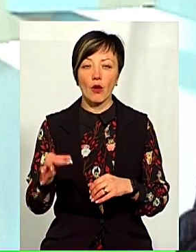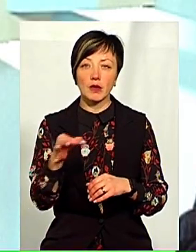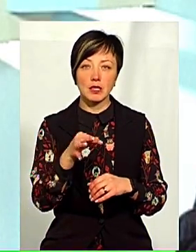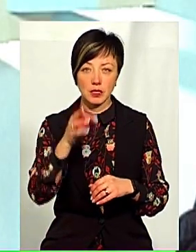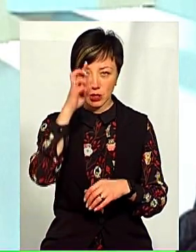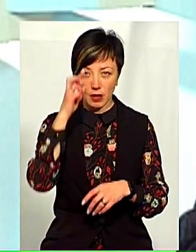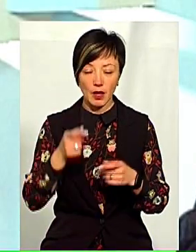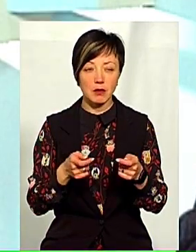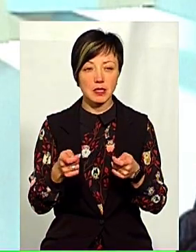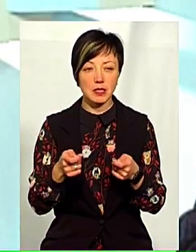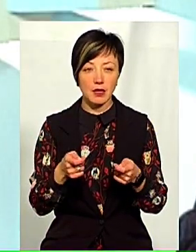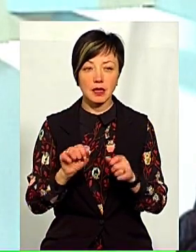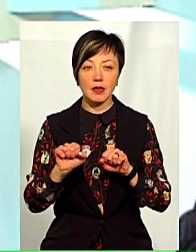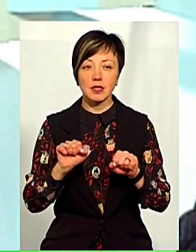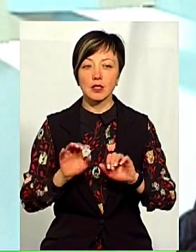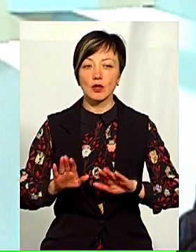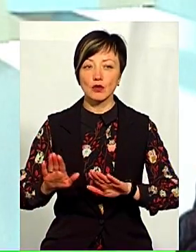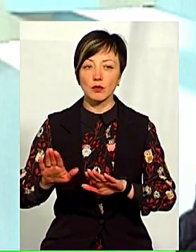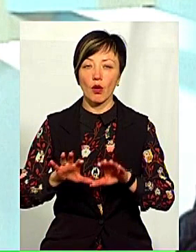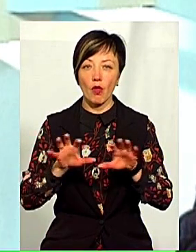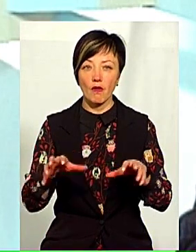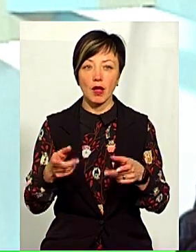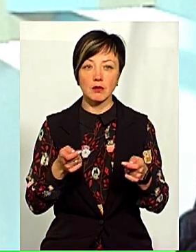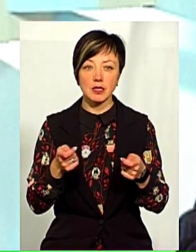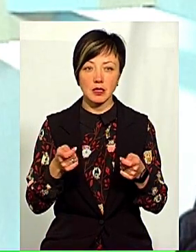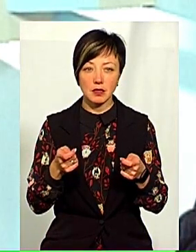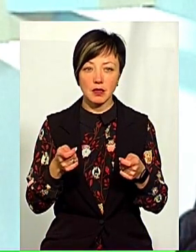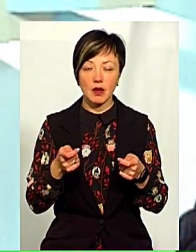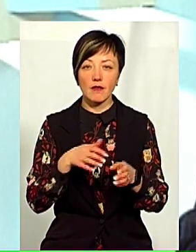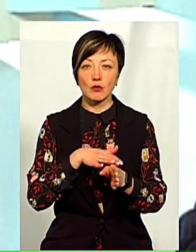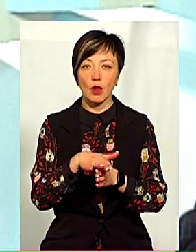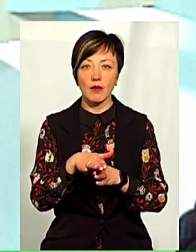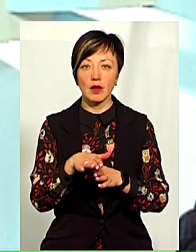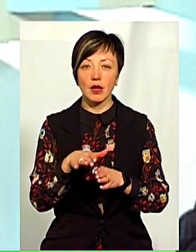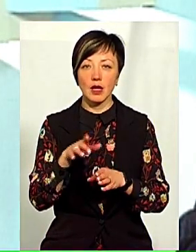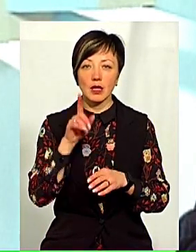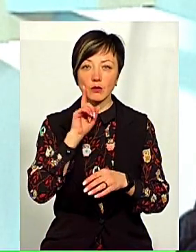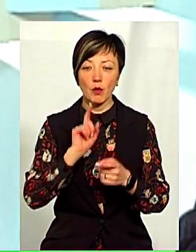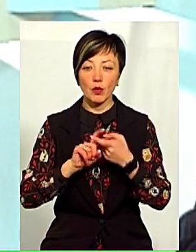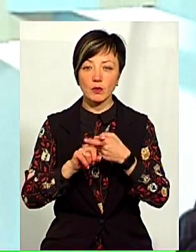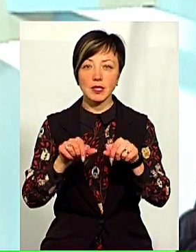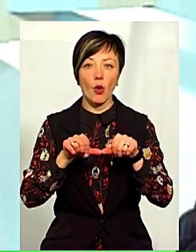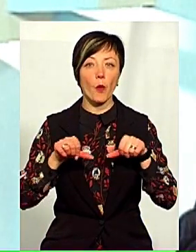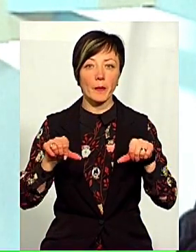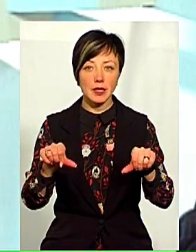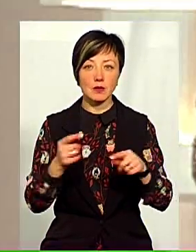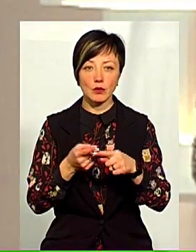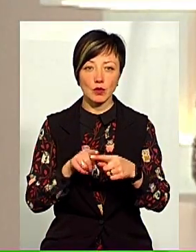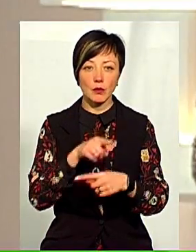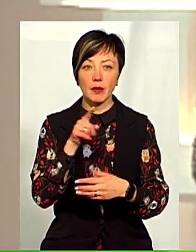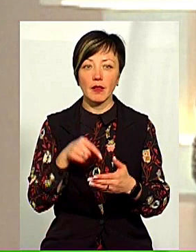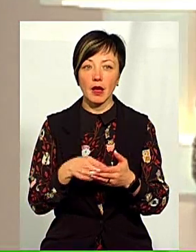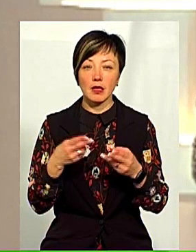державній адміністрації під керуванням заступника голови адміністрації відбулася тимчасова протиепідемічна комісія по цьому питанню,